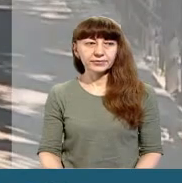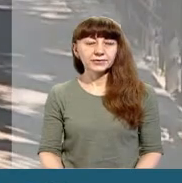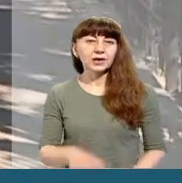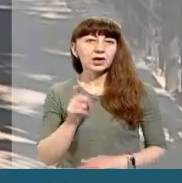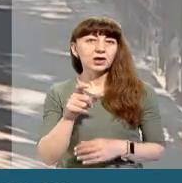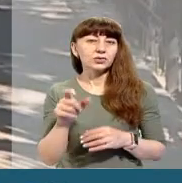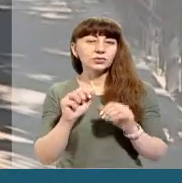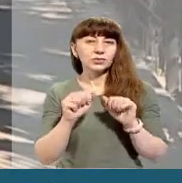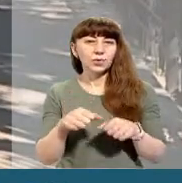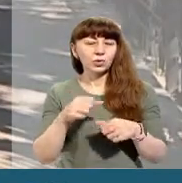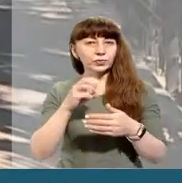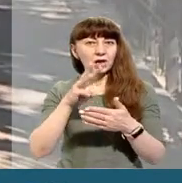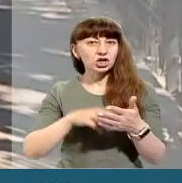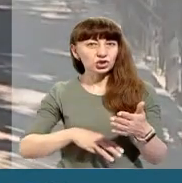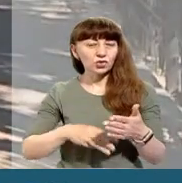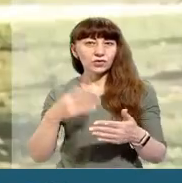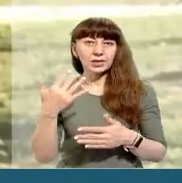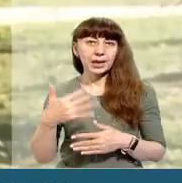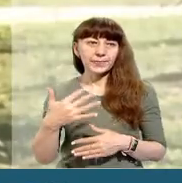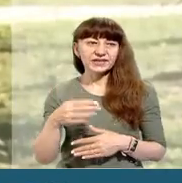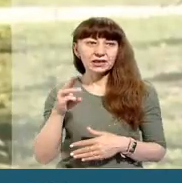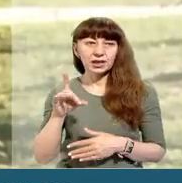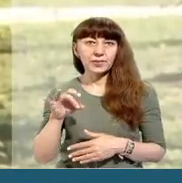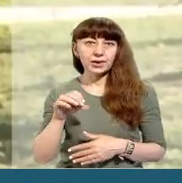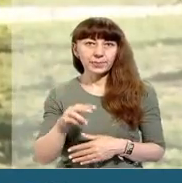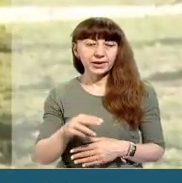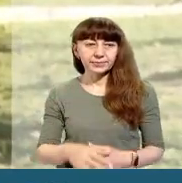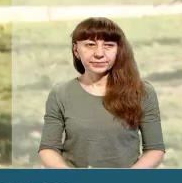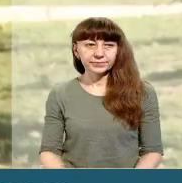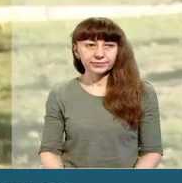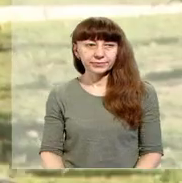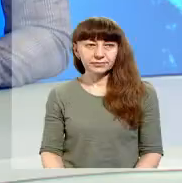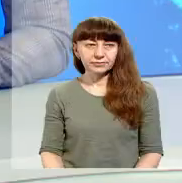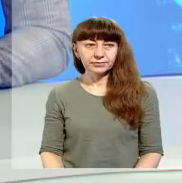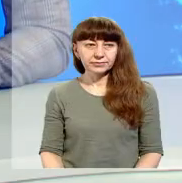мөлшерінде айыппұл салынуы мүмкін. Жанар Ержанова, Диар Ахметшин, Қостанай телеарнасы.